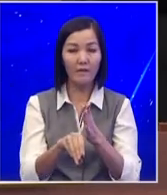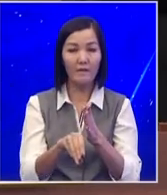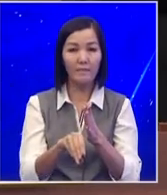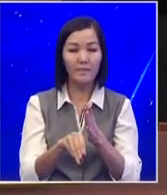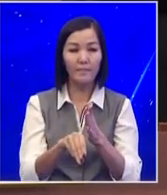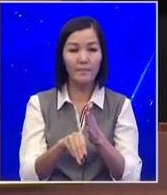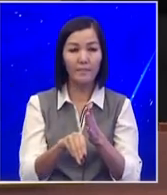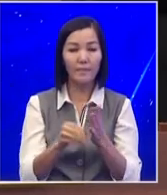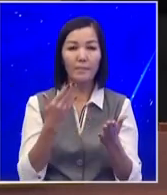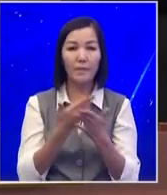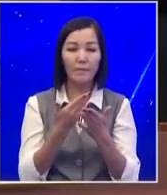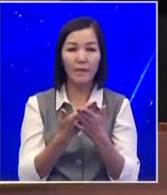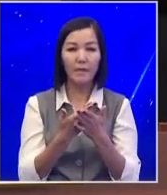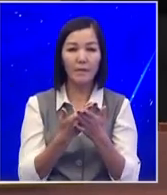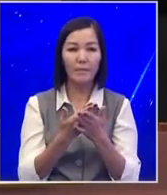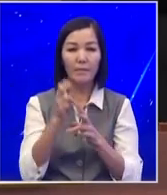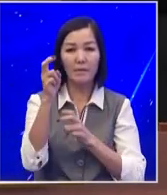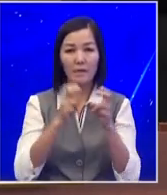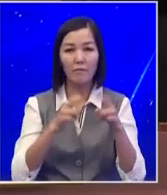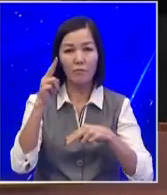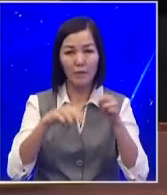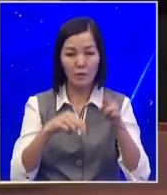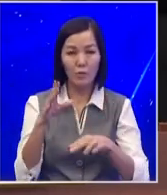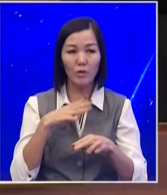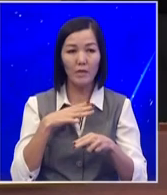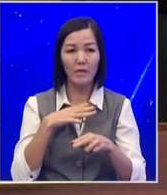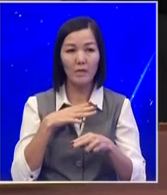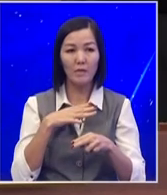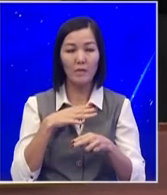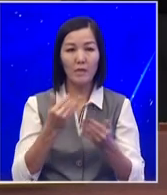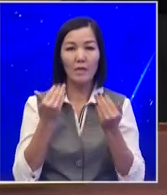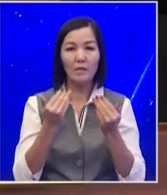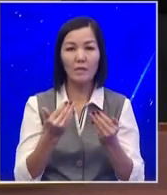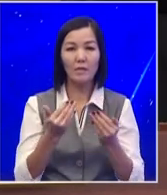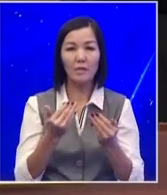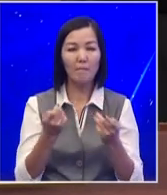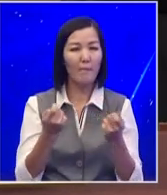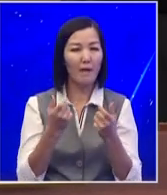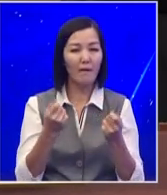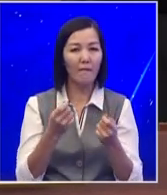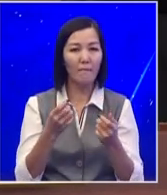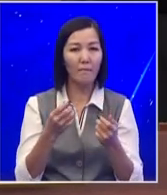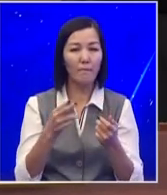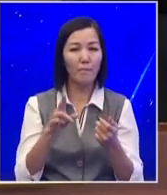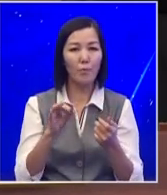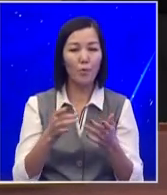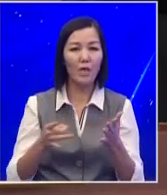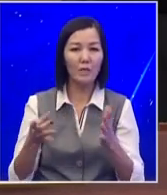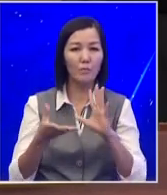привлекать. Яркий пример тому, мне завод мы построили, мощнейший завод, мало таких в республике,